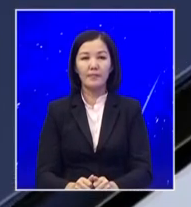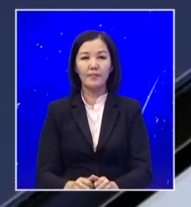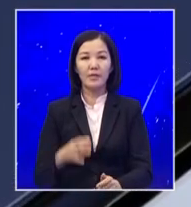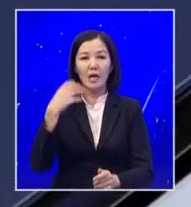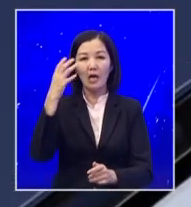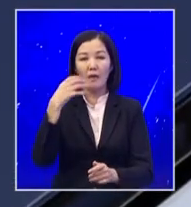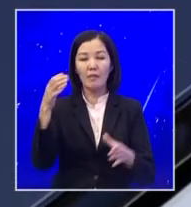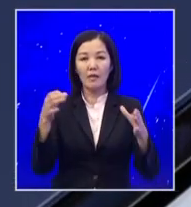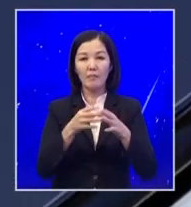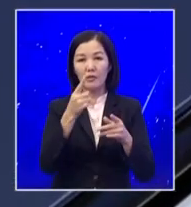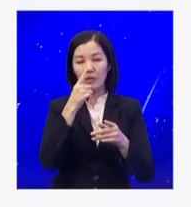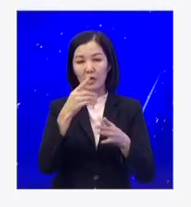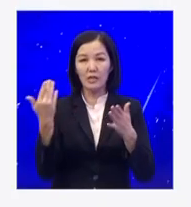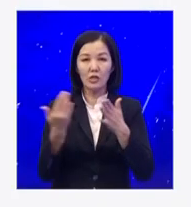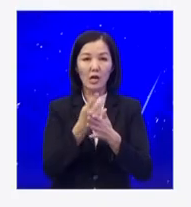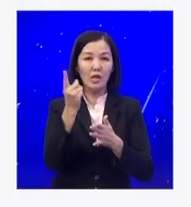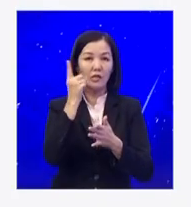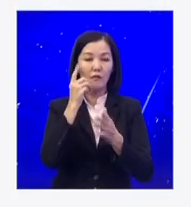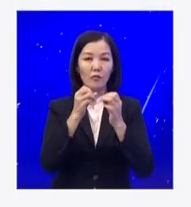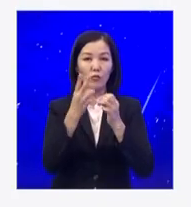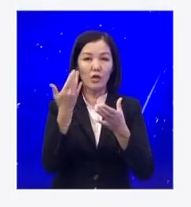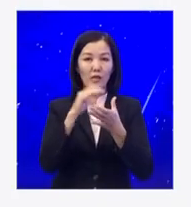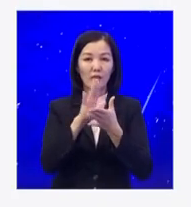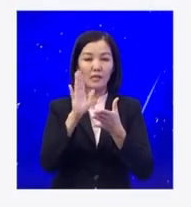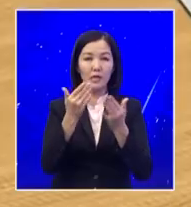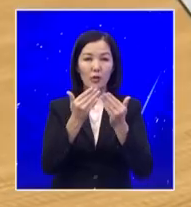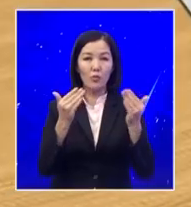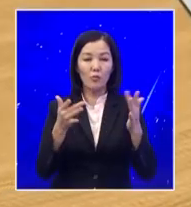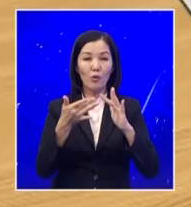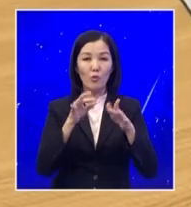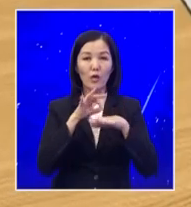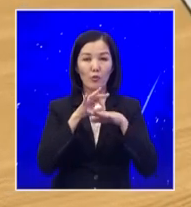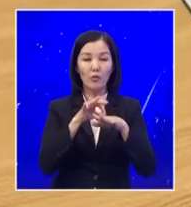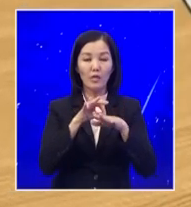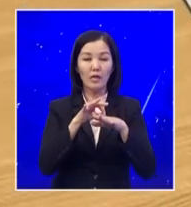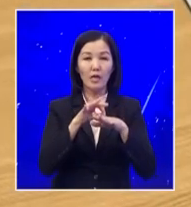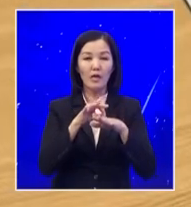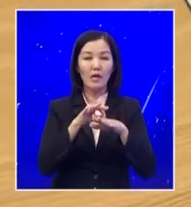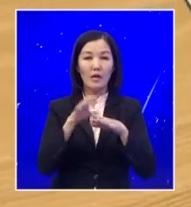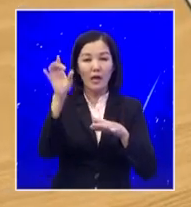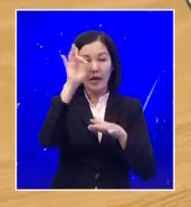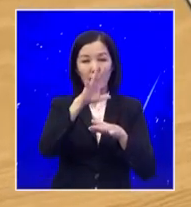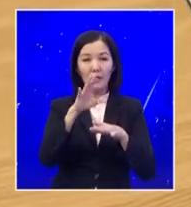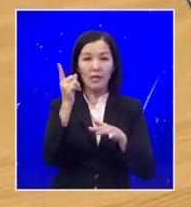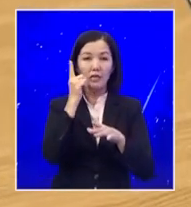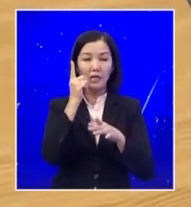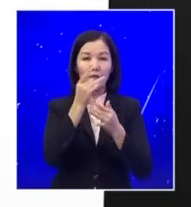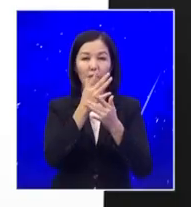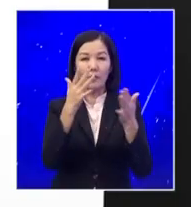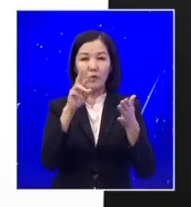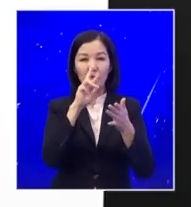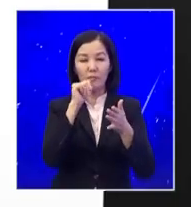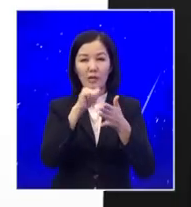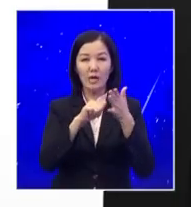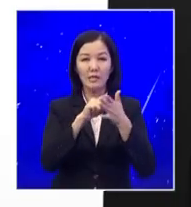Apple компаниясы жақында жаңа iPhone 12-ні таныстырмақ. Көрме онлайн өтет. Әзірге әйгілі телефондардың бірнеше олқылығы бар.